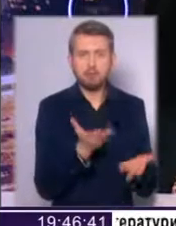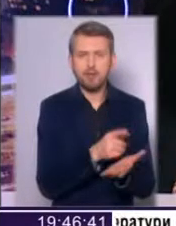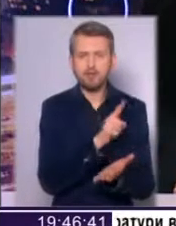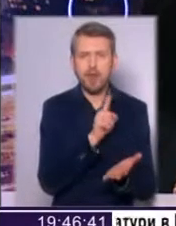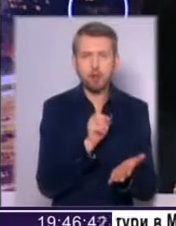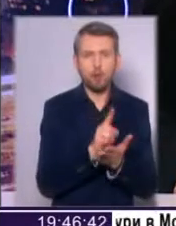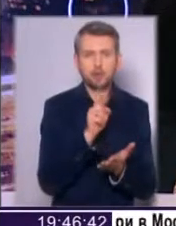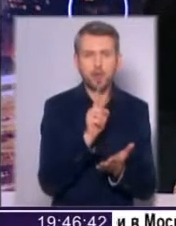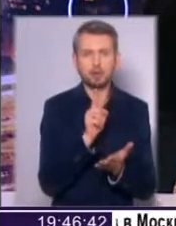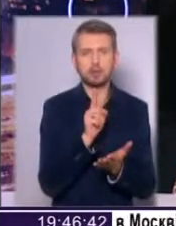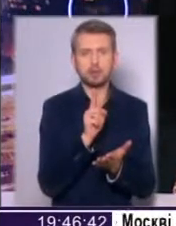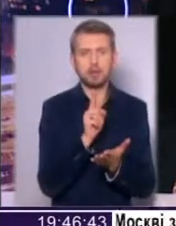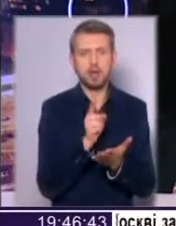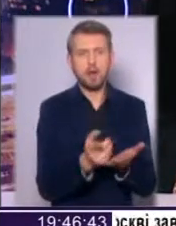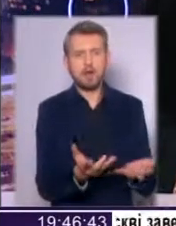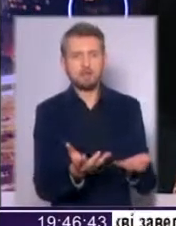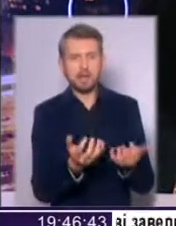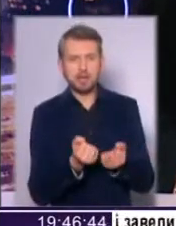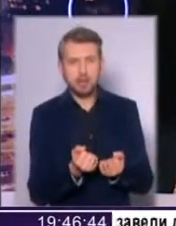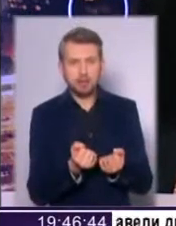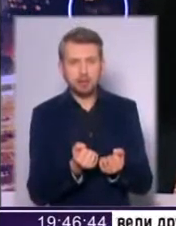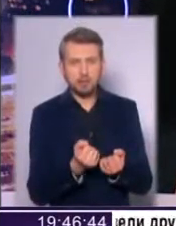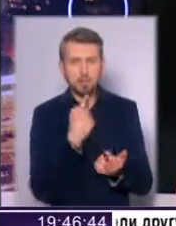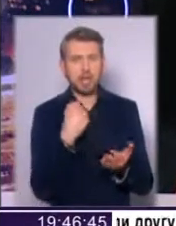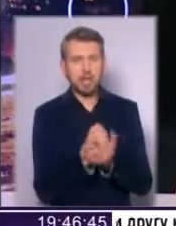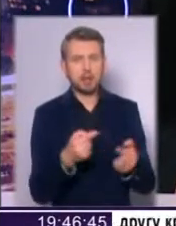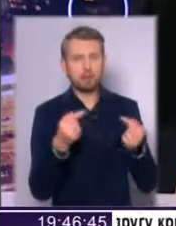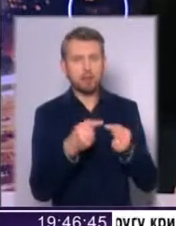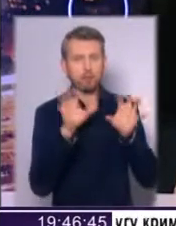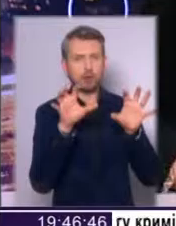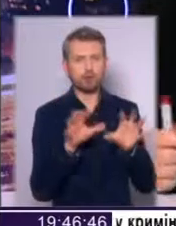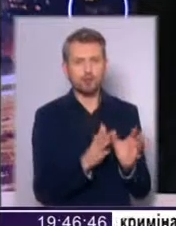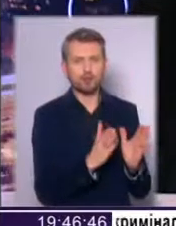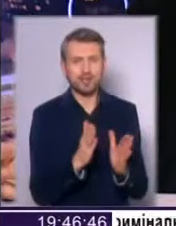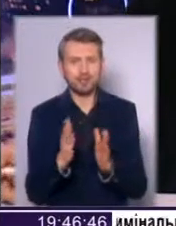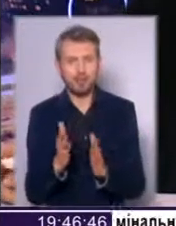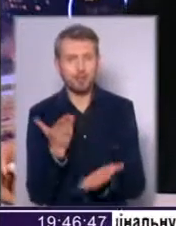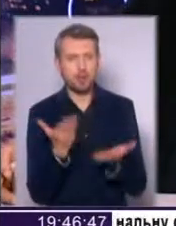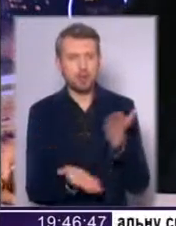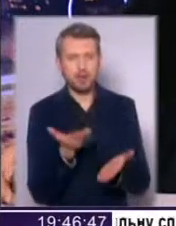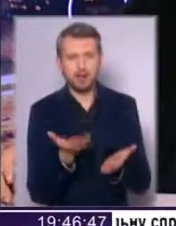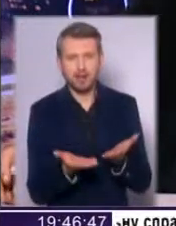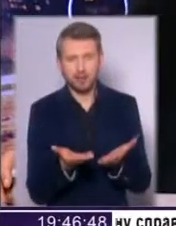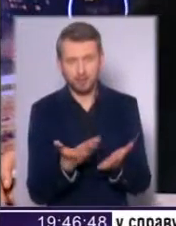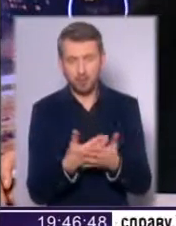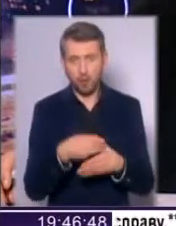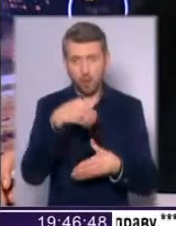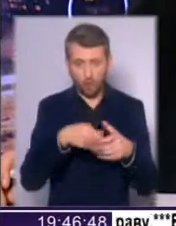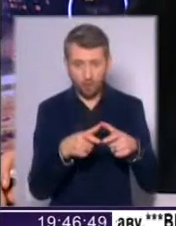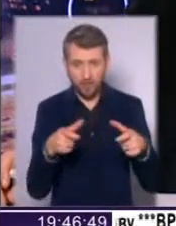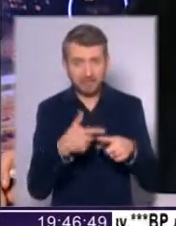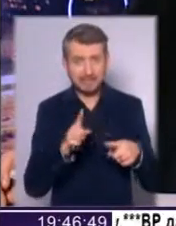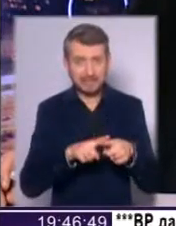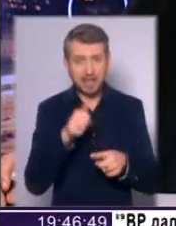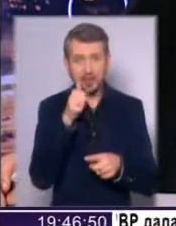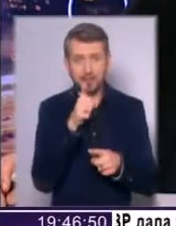вдалося прийняти певну систему законодавчу, яка би вилучила тіньовий, ну, конверти – це тіньова